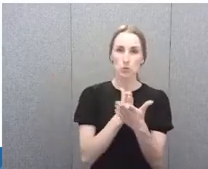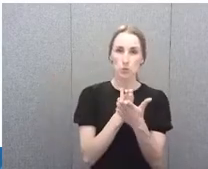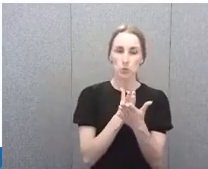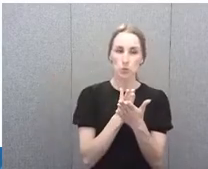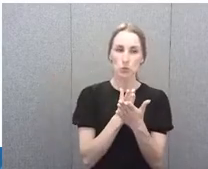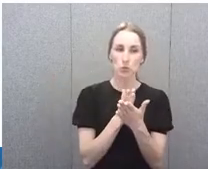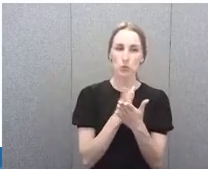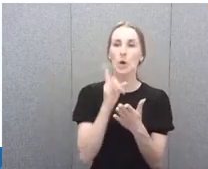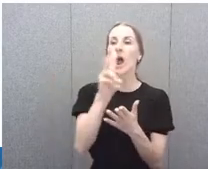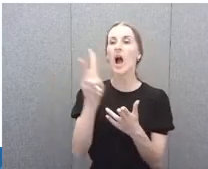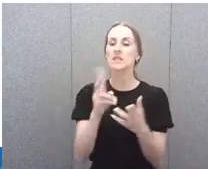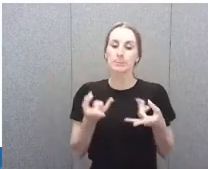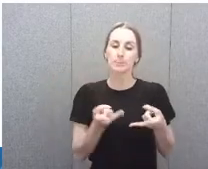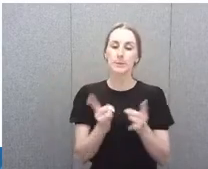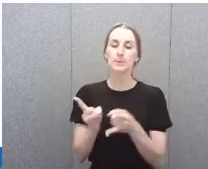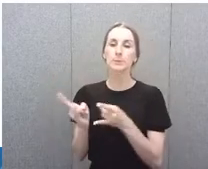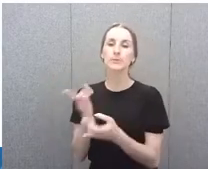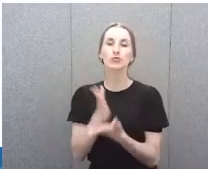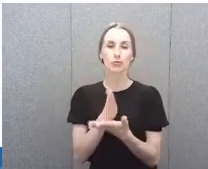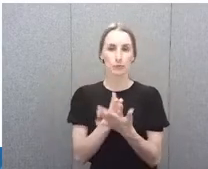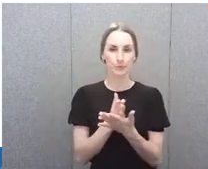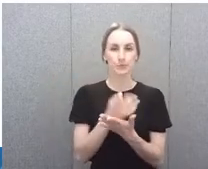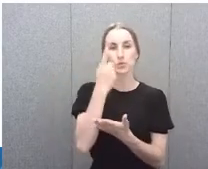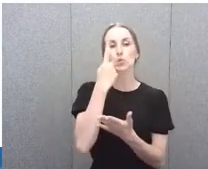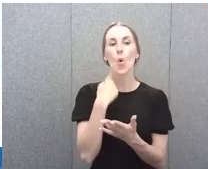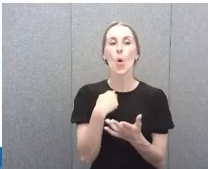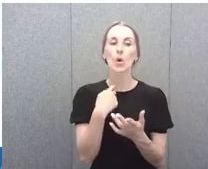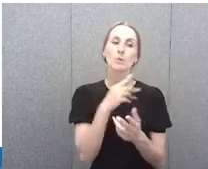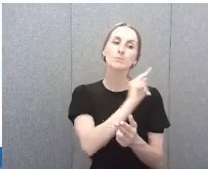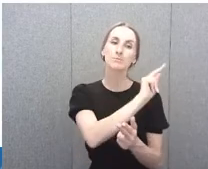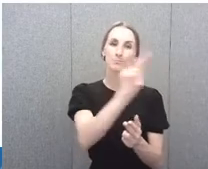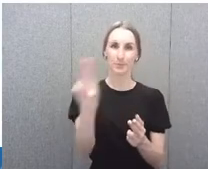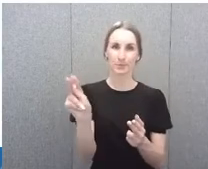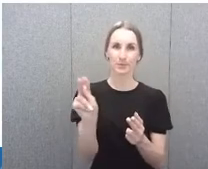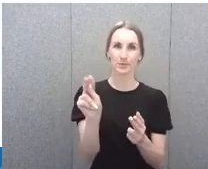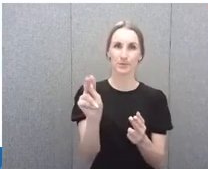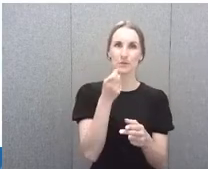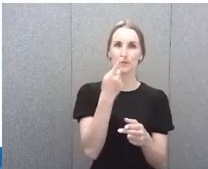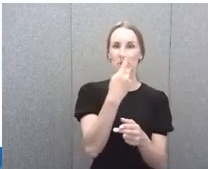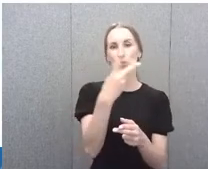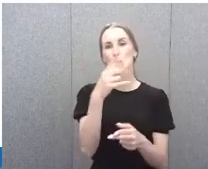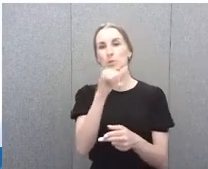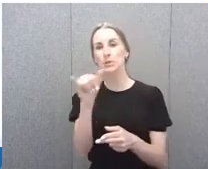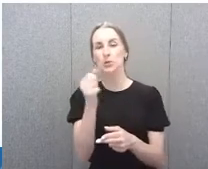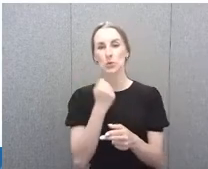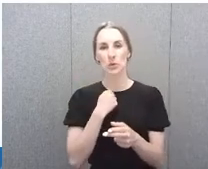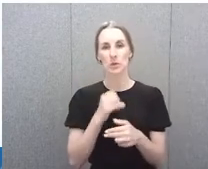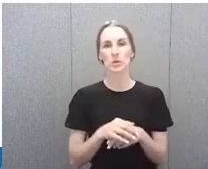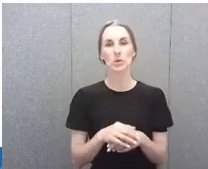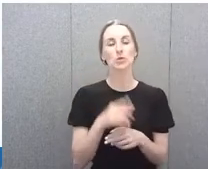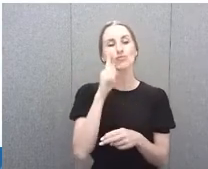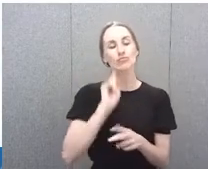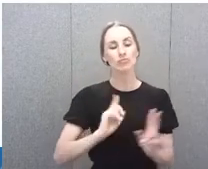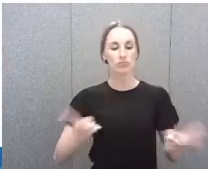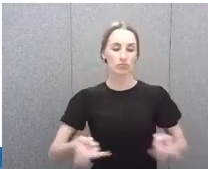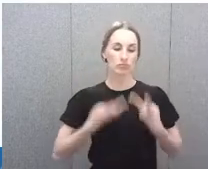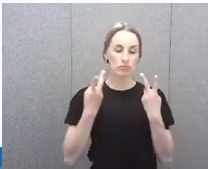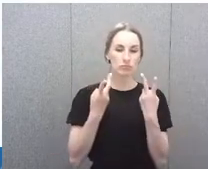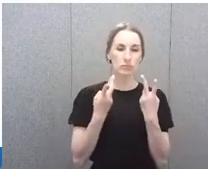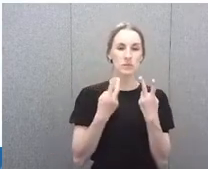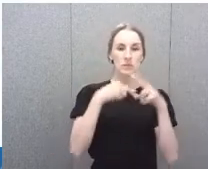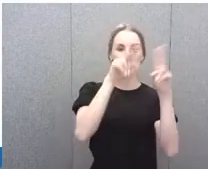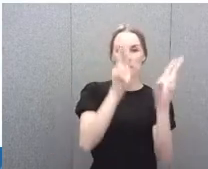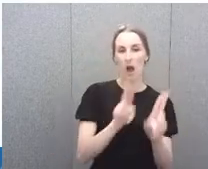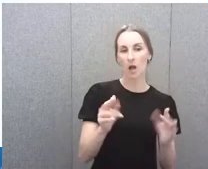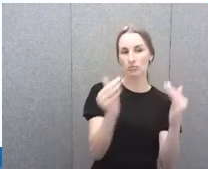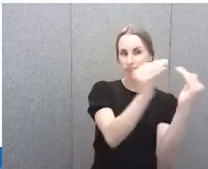жизни всех нас, всех родителей детей. Если у меня еще есть минутка, то я хочу упомянуть одну вещь. Я очень рада тому,